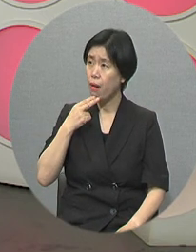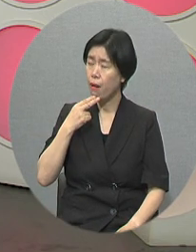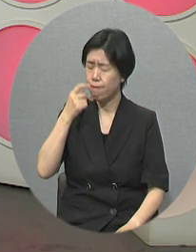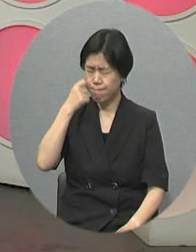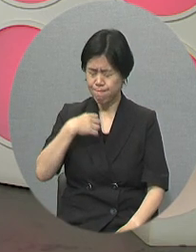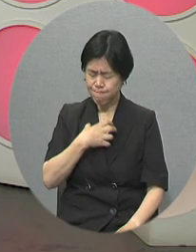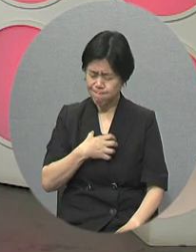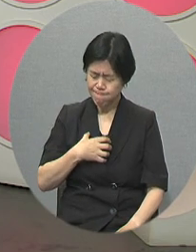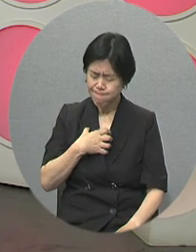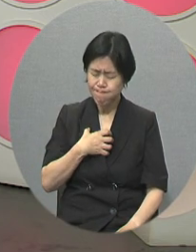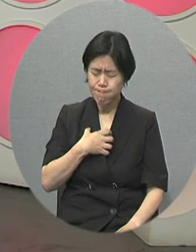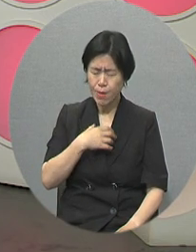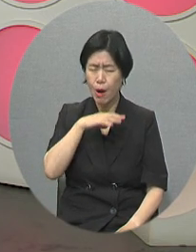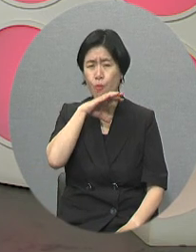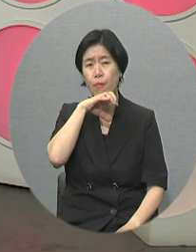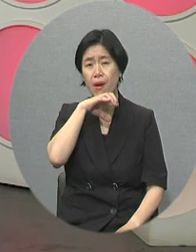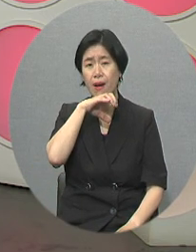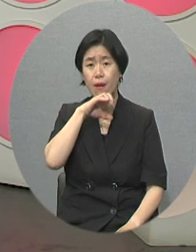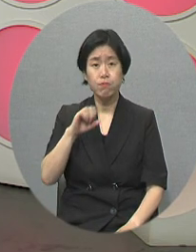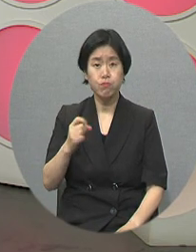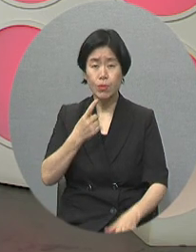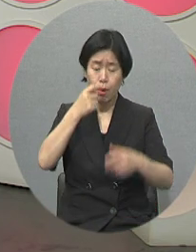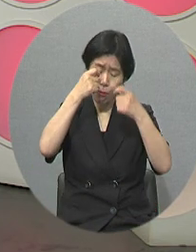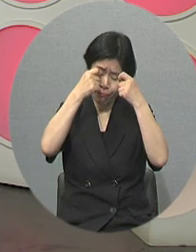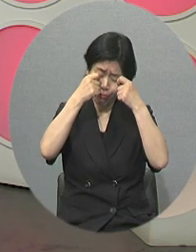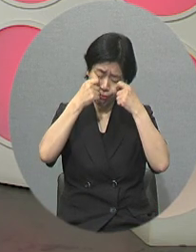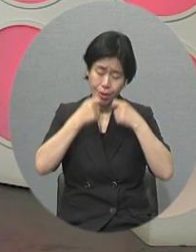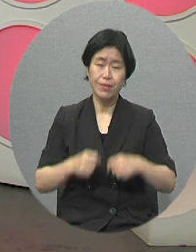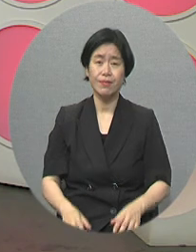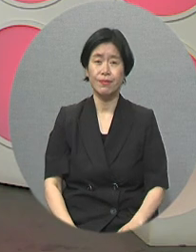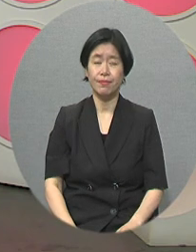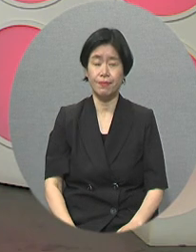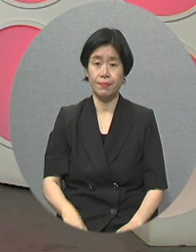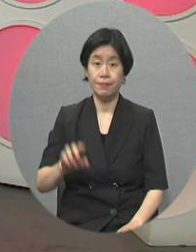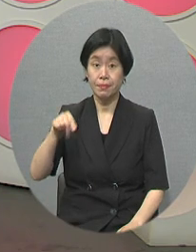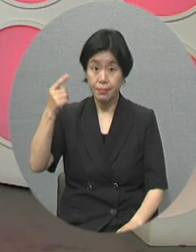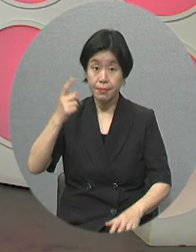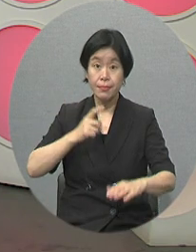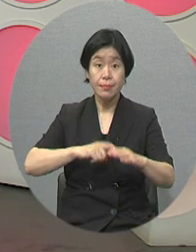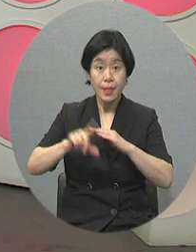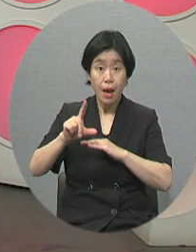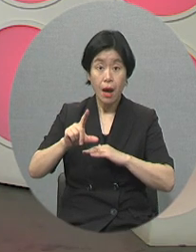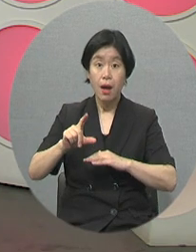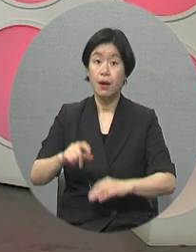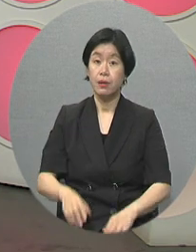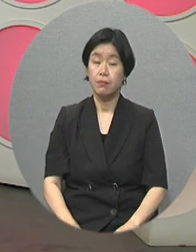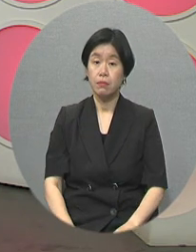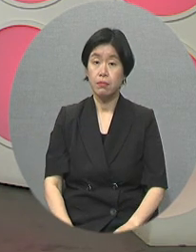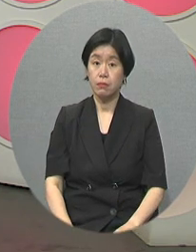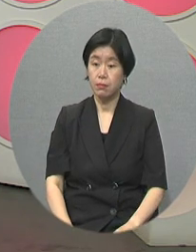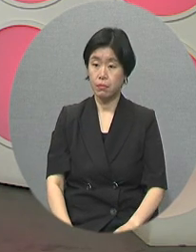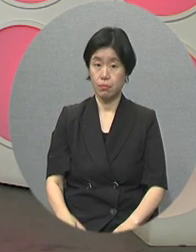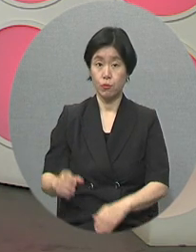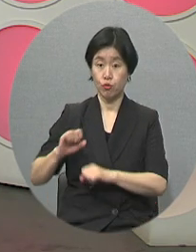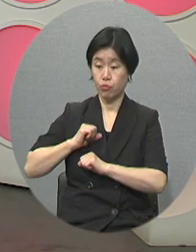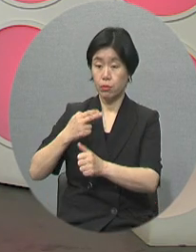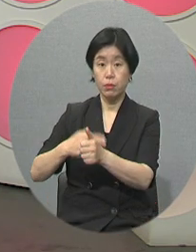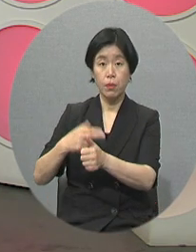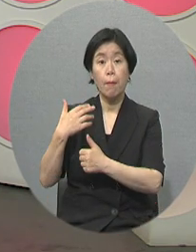눈물을 밤새 흘리다가 잠이 들었습니다. 다음날 아침 교관님이 갑자기 저를